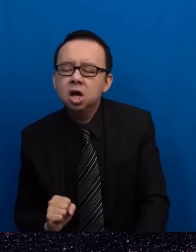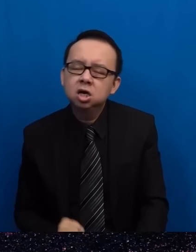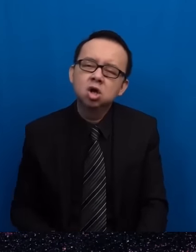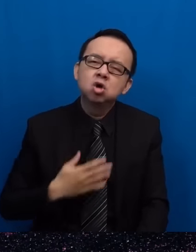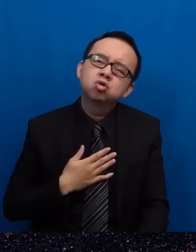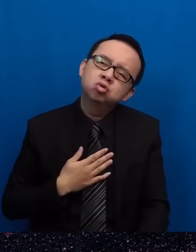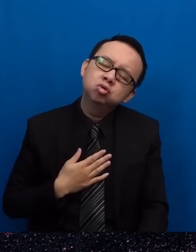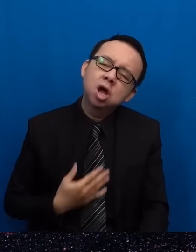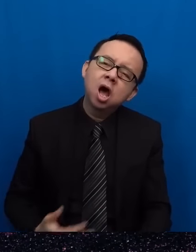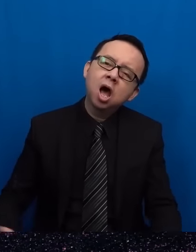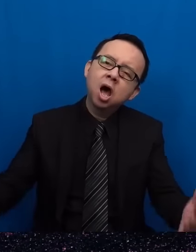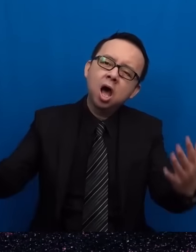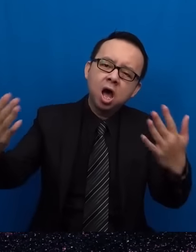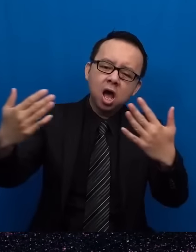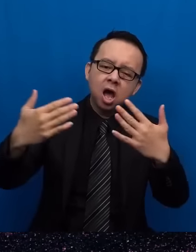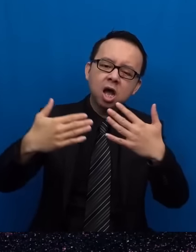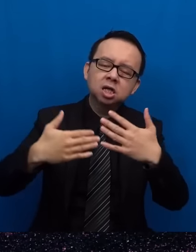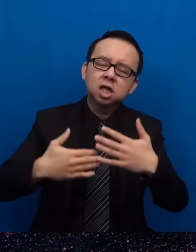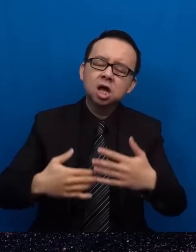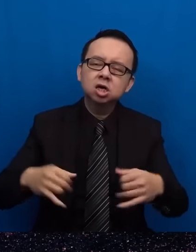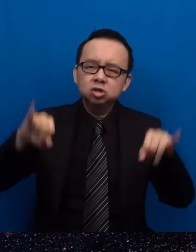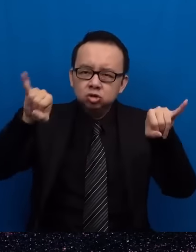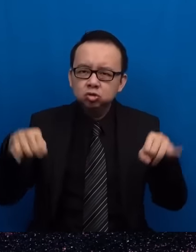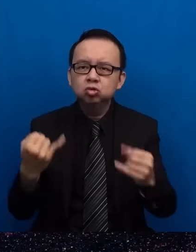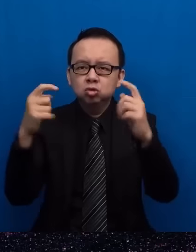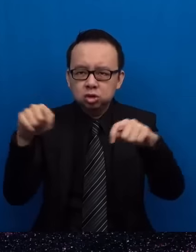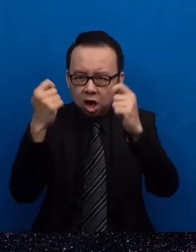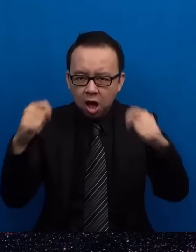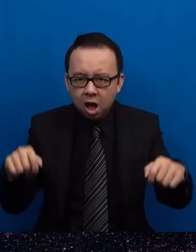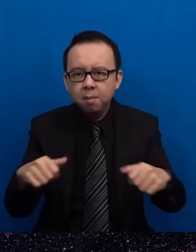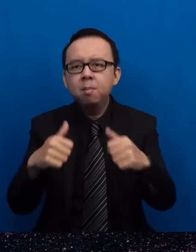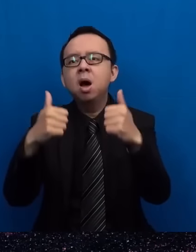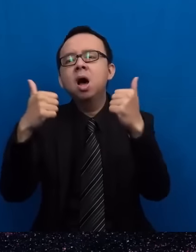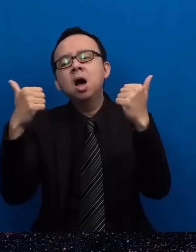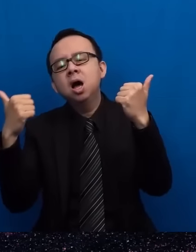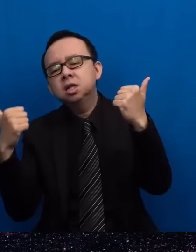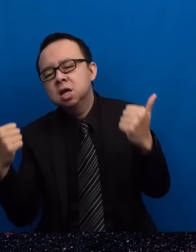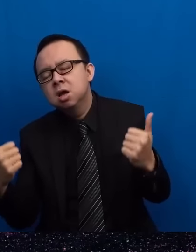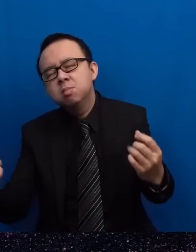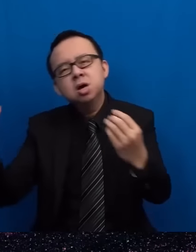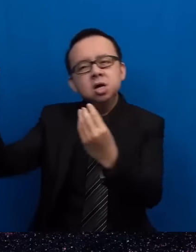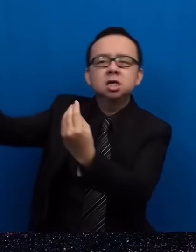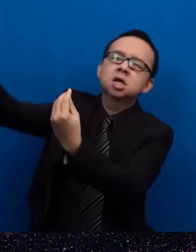perlukan, ku datang Juru Selamat.